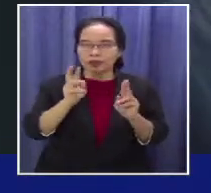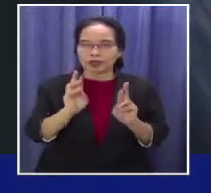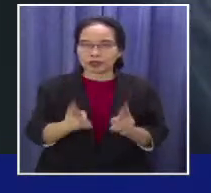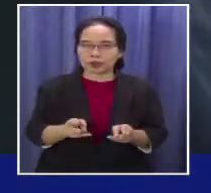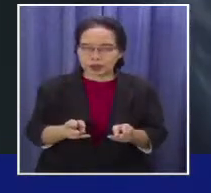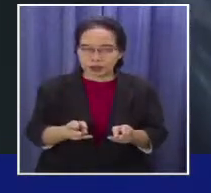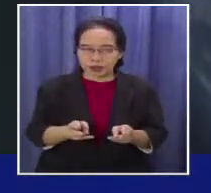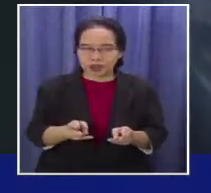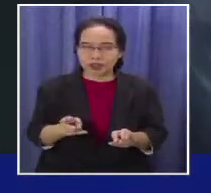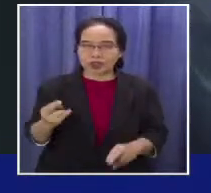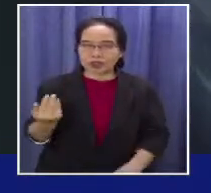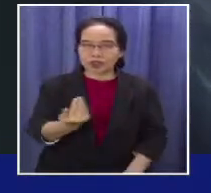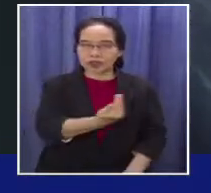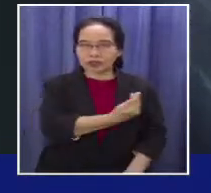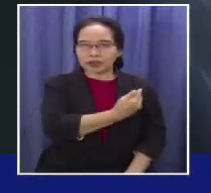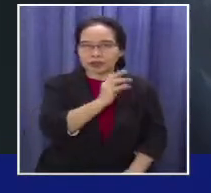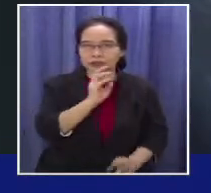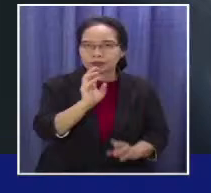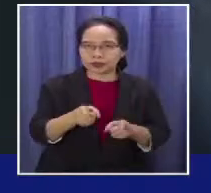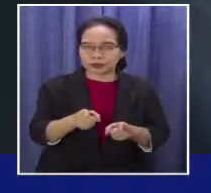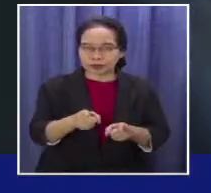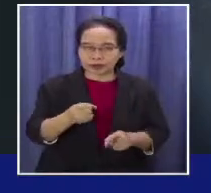yɛsrɛ wo sɛ hyira wɔkora biara